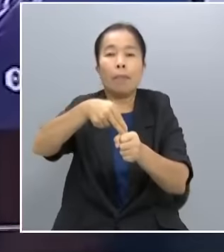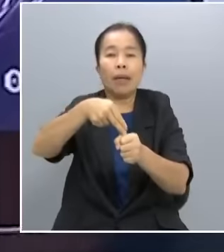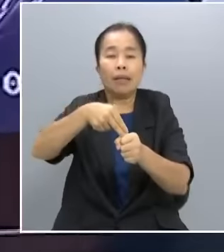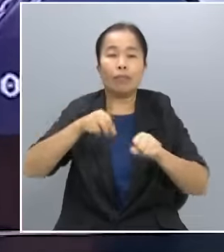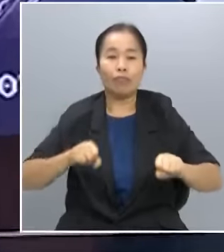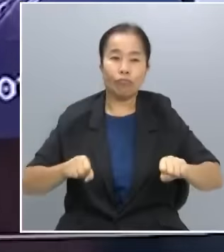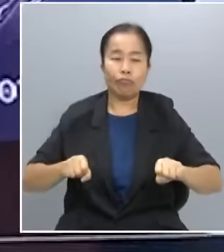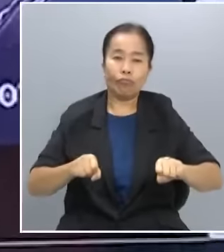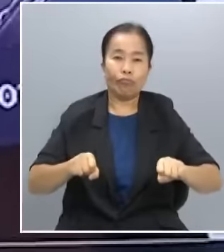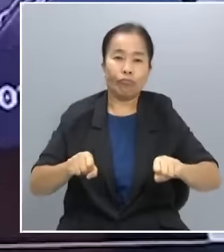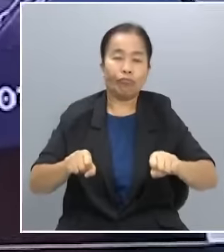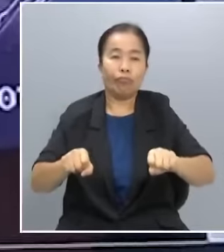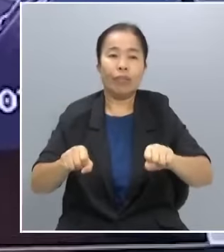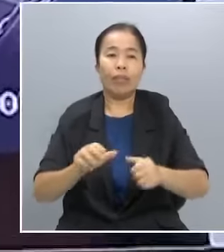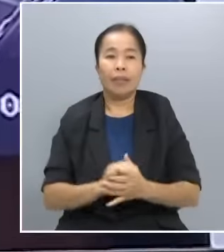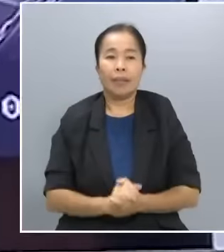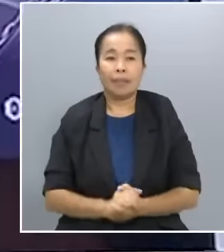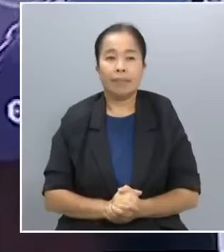แล้วก็เข็นไปเนี่ยครับผู้ชมครับ